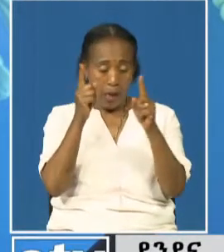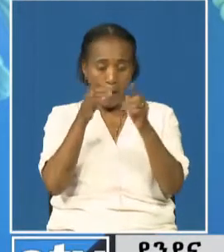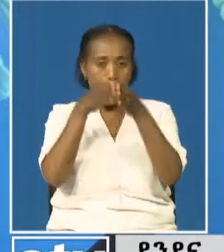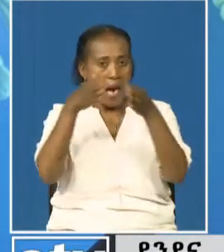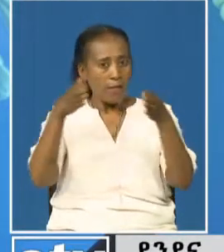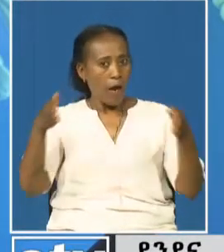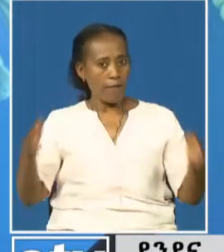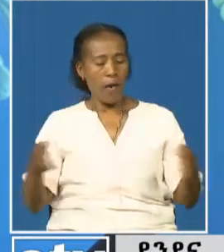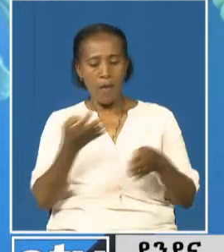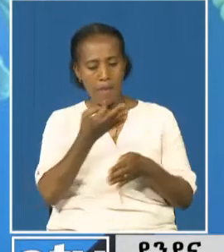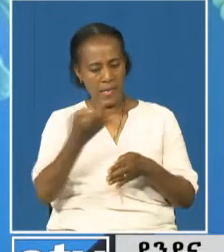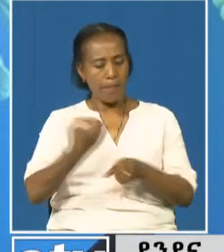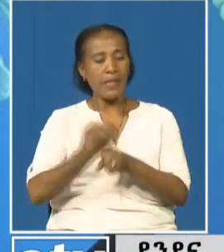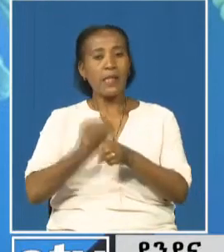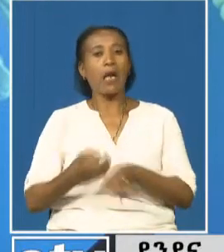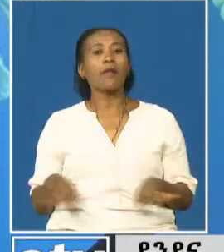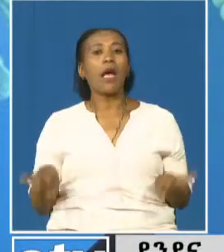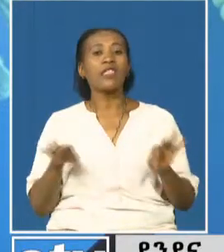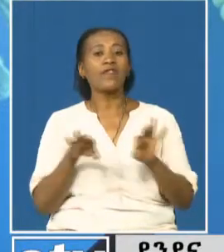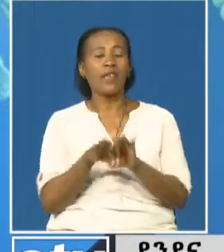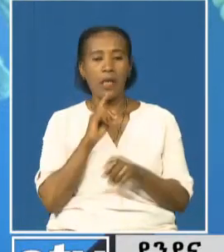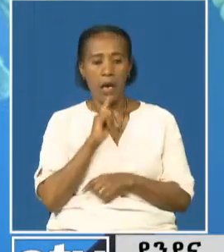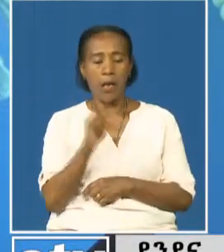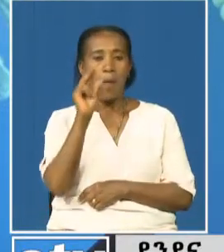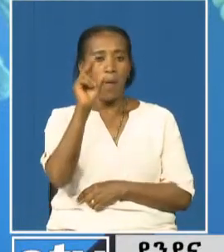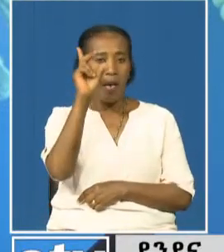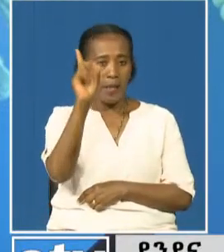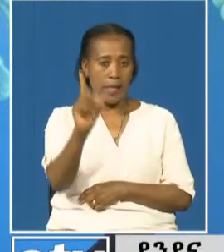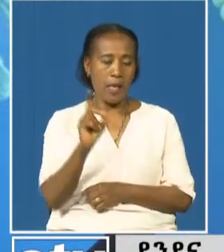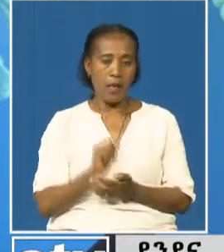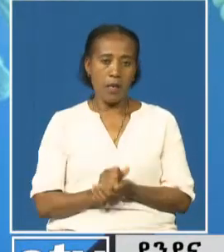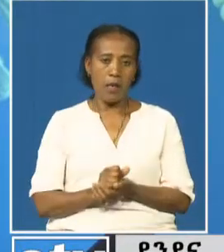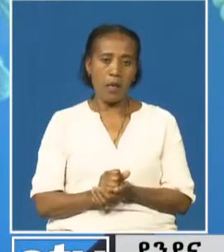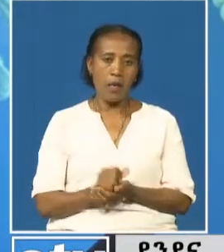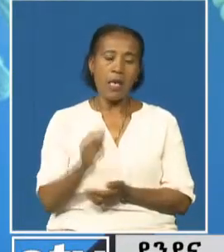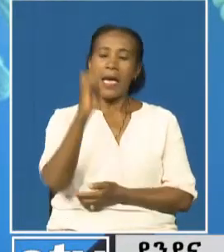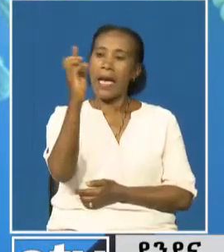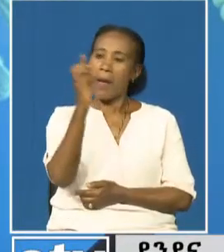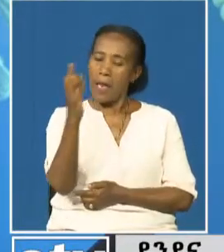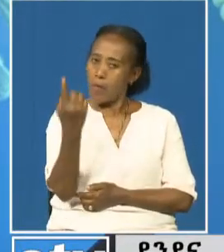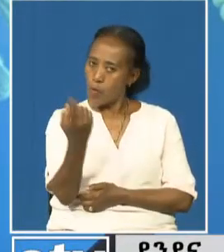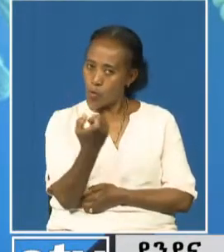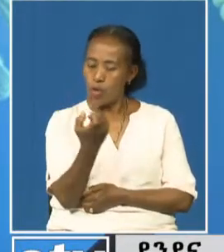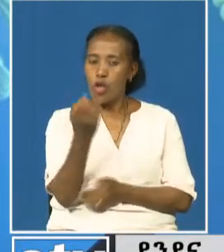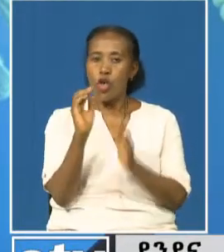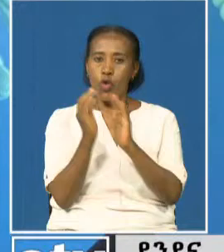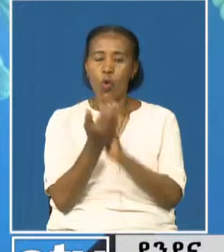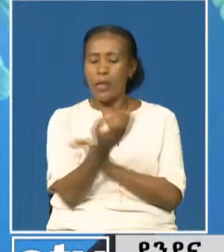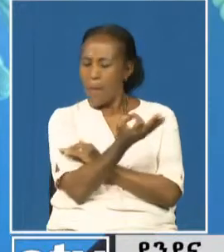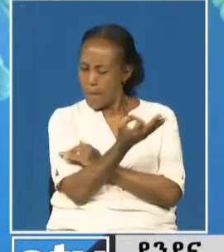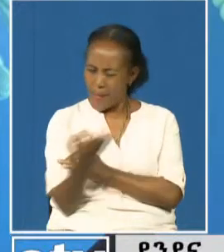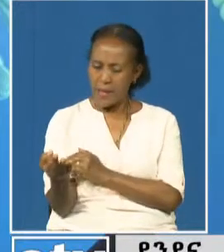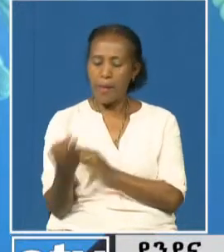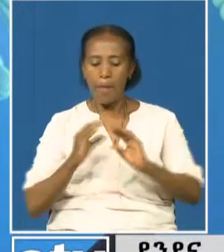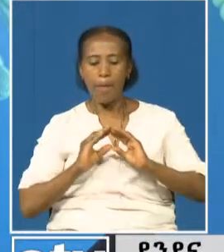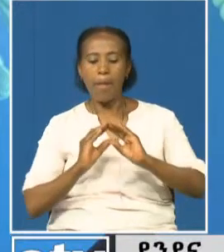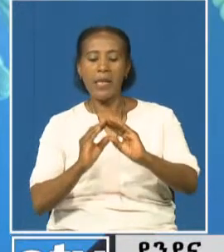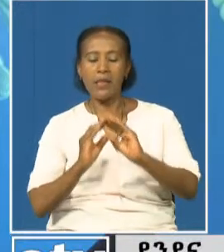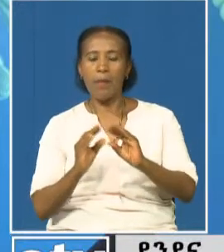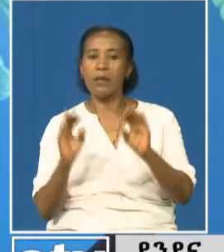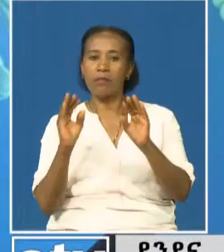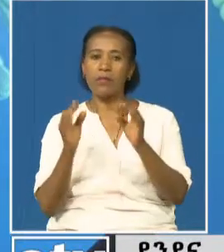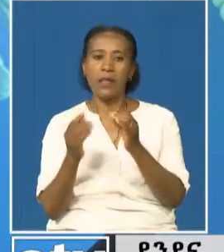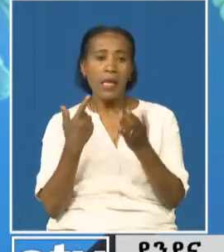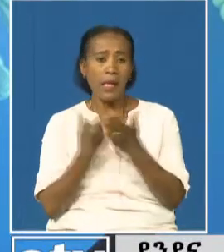ማስጨበጫ በደንብ መስጠት ነው የሚያስፈልገው። በያ እንትኑ በያ ቀበሌም ቢሆን የሆነ በደንብ ማስተማር ነው የሚያስፈልገው።